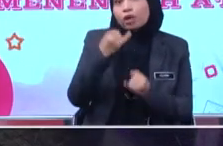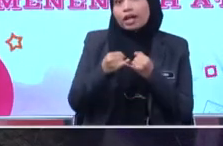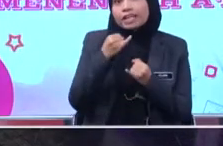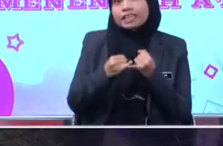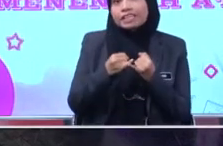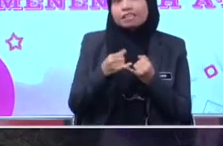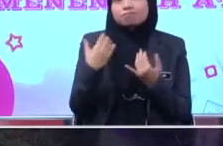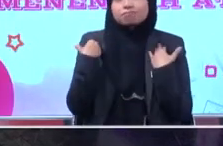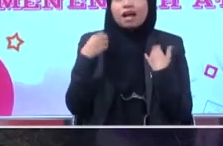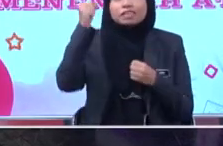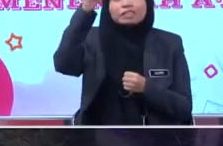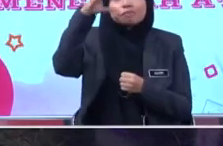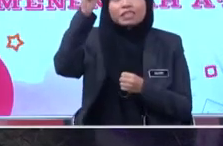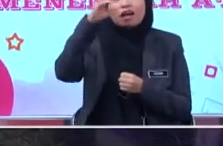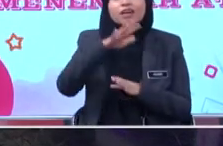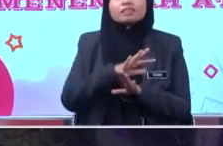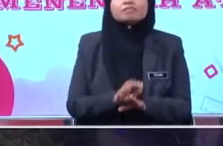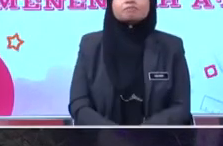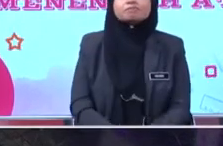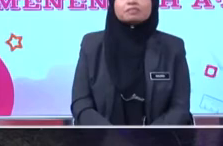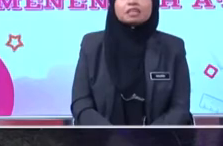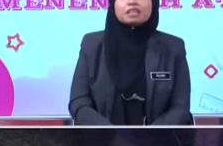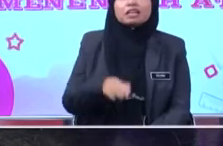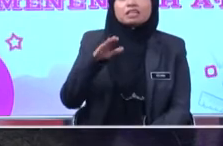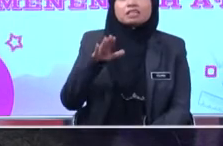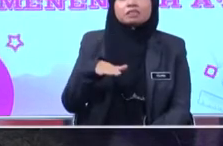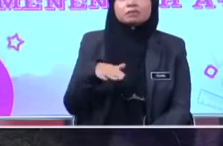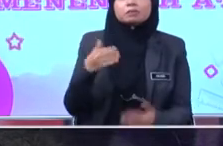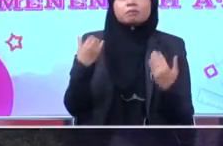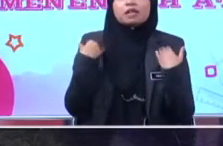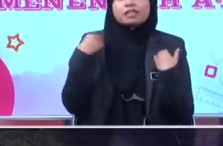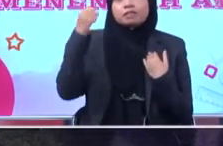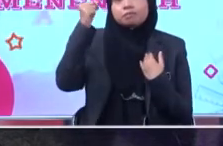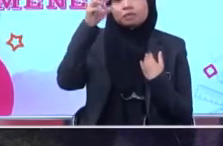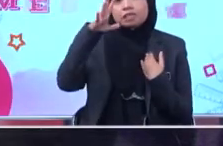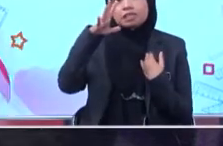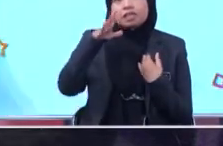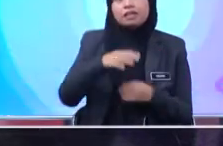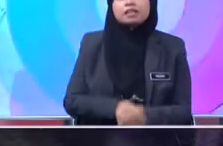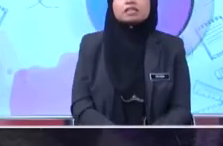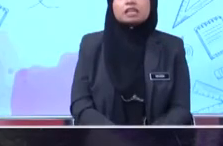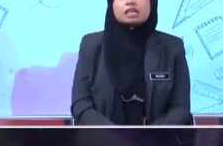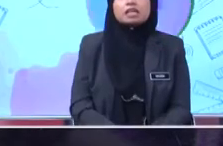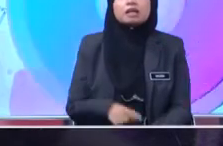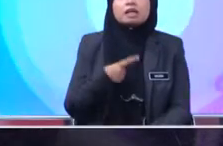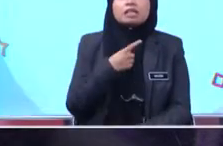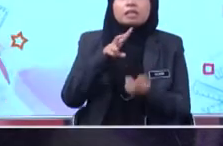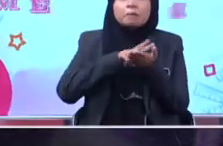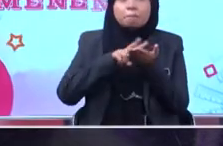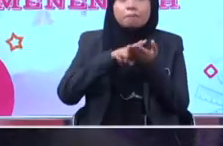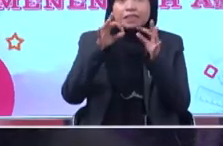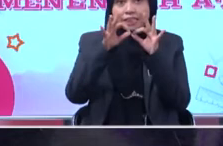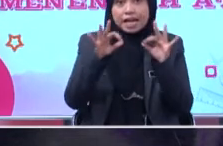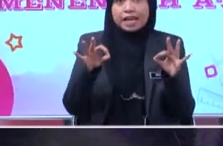ada bintang tak Oh ada bintang sebelum ada bintang itu karena minta Rita membacakan ayat itu